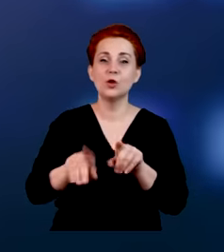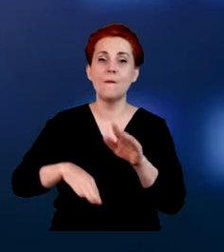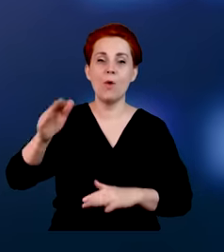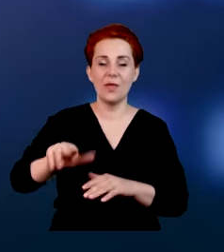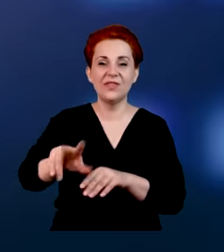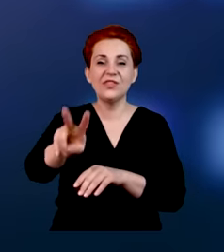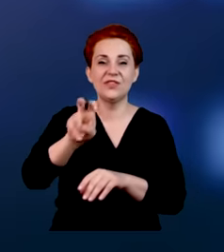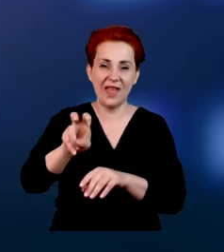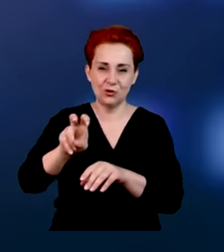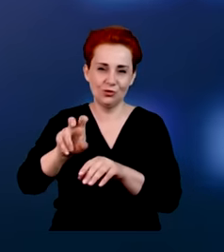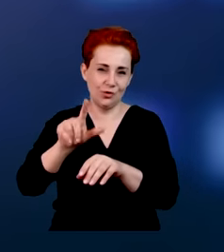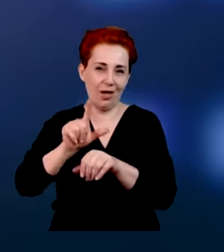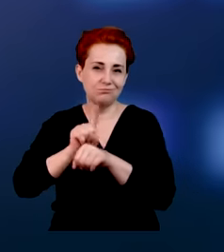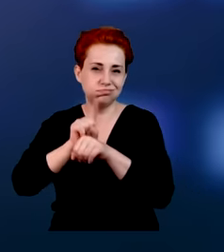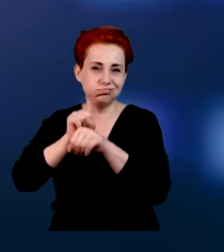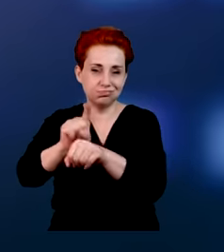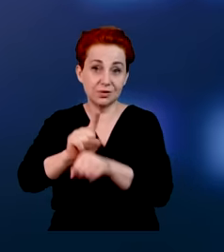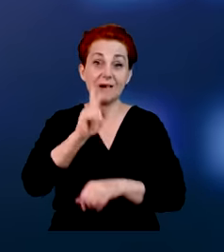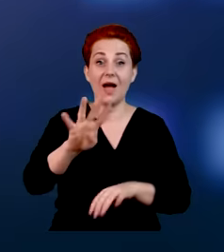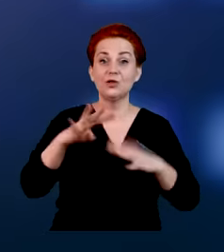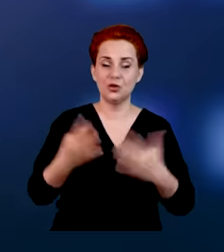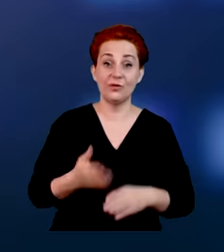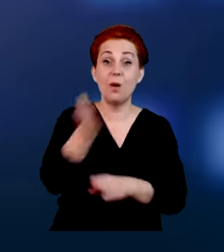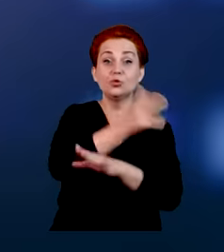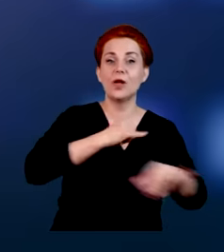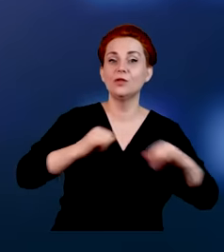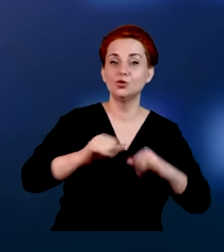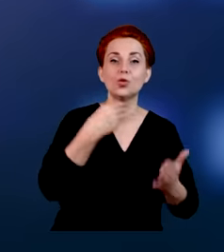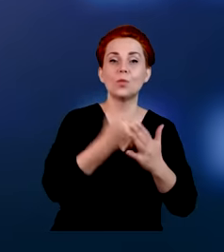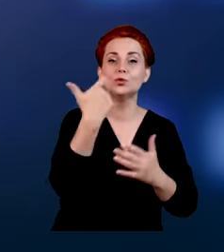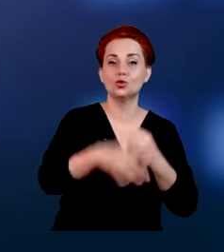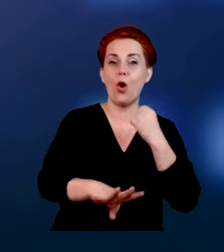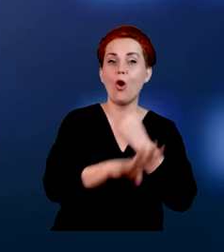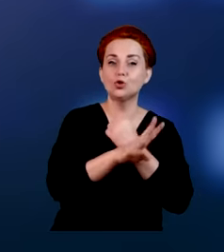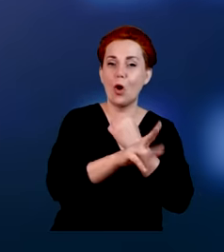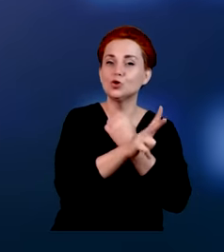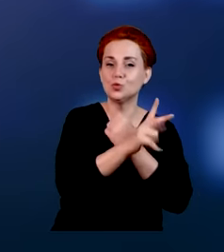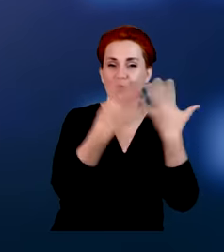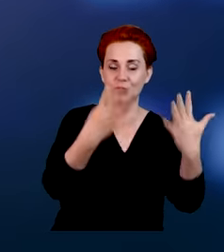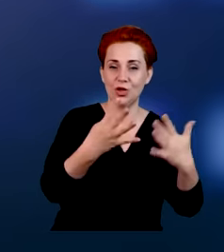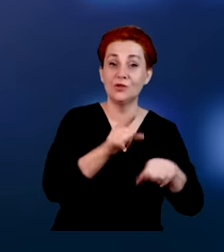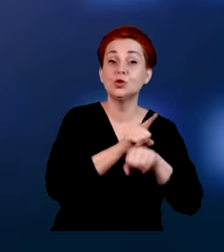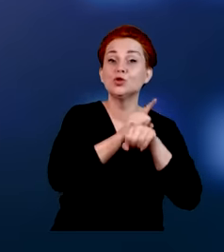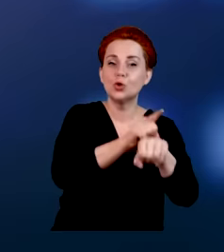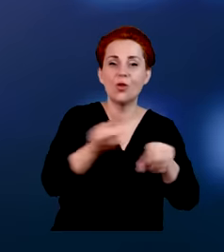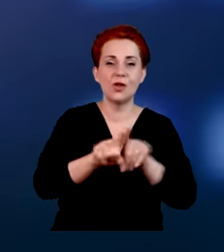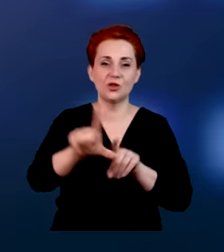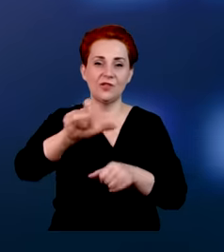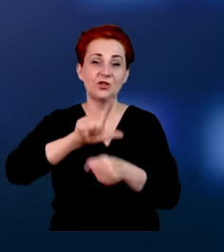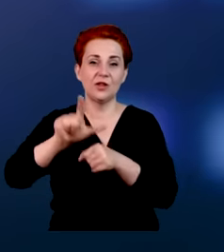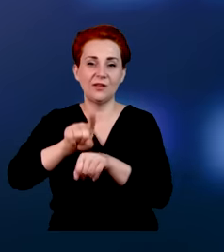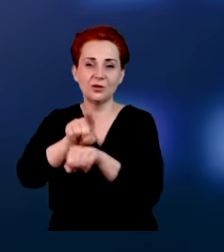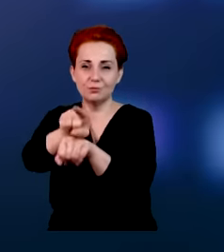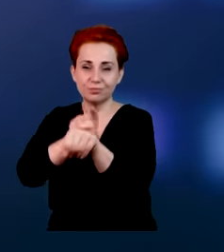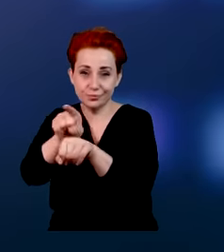K9 do tej pory poprzedni rząd kupił 189 koreańskich czołgów i 212 hałub w